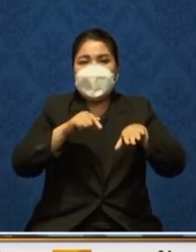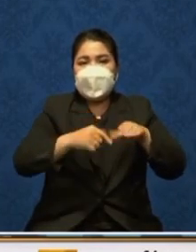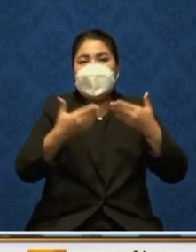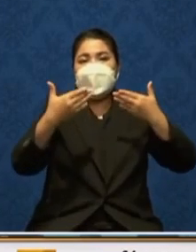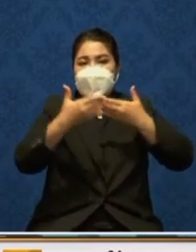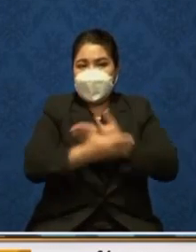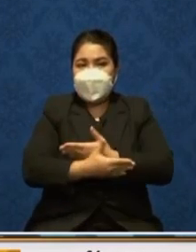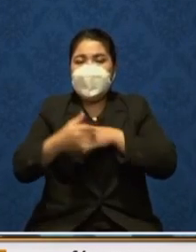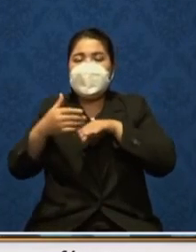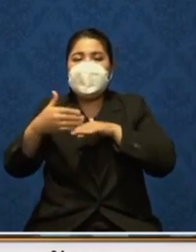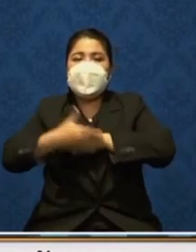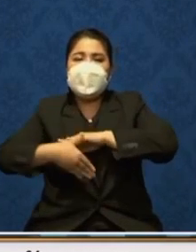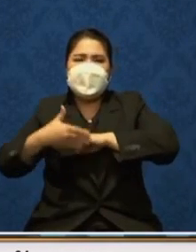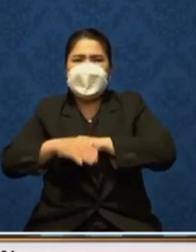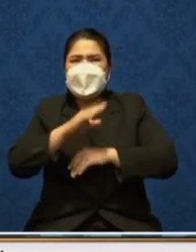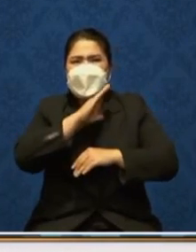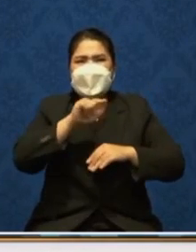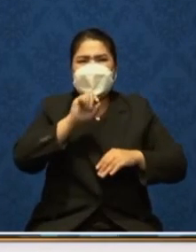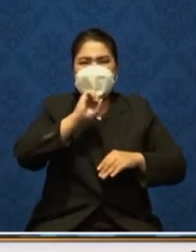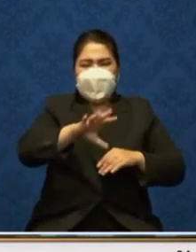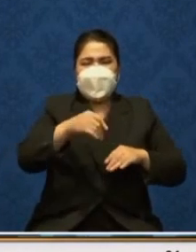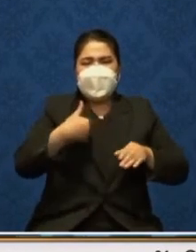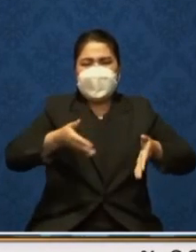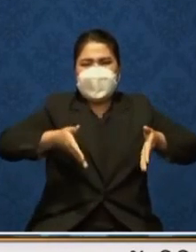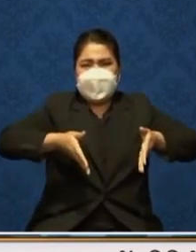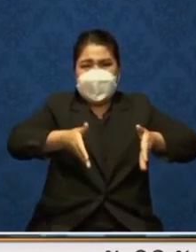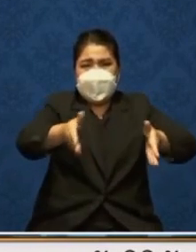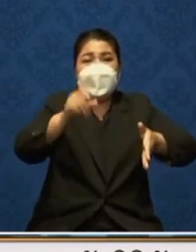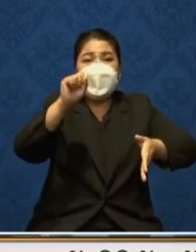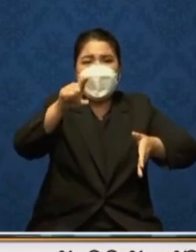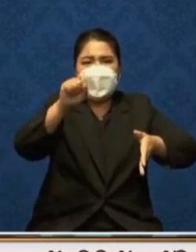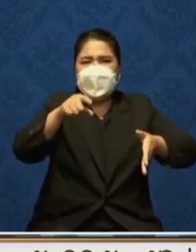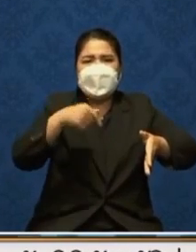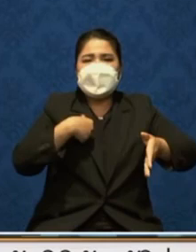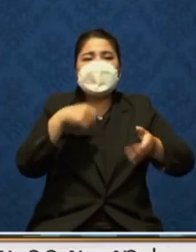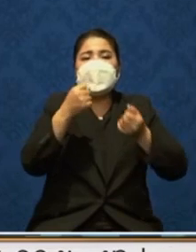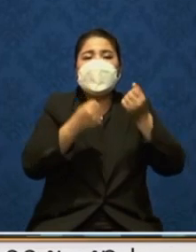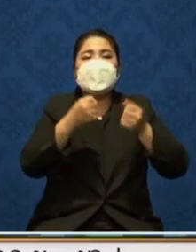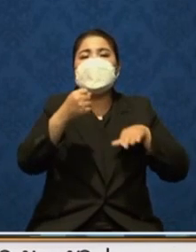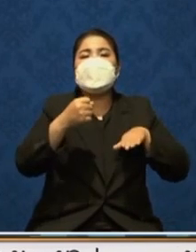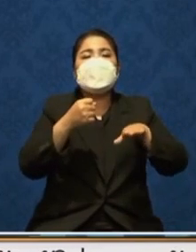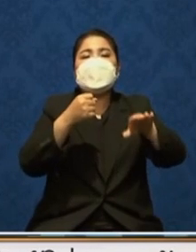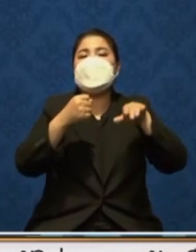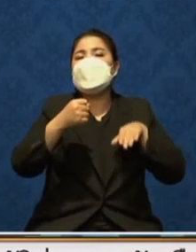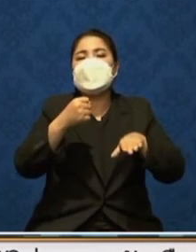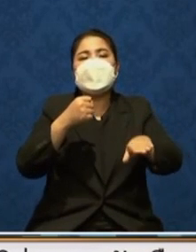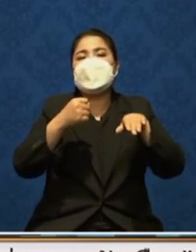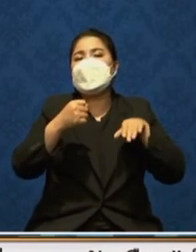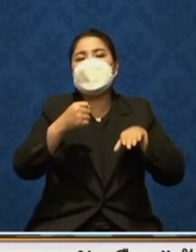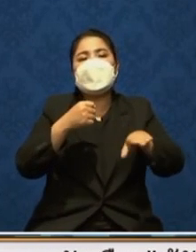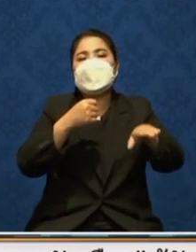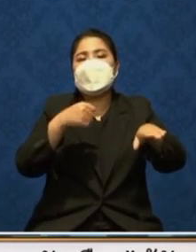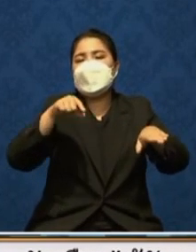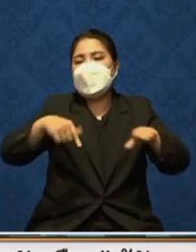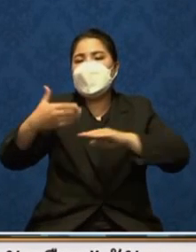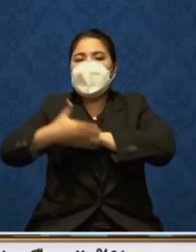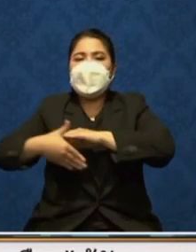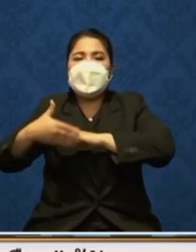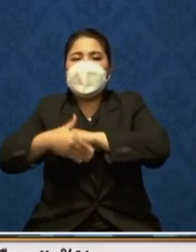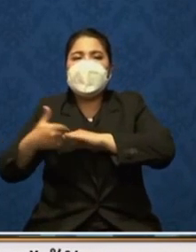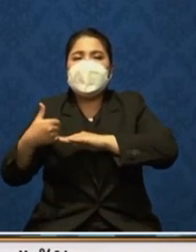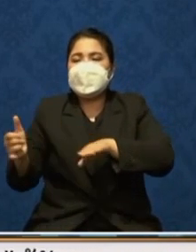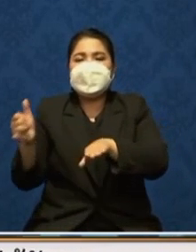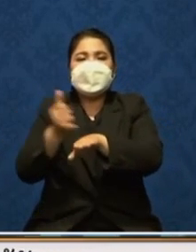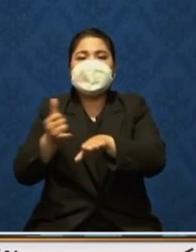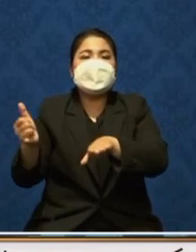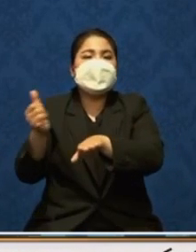Lizetแตถททำ Motorway ไปวงขนานกันคนกไม่เปลี่ยพถส calmingก็จะใช้ Motorway bist และรไทคก็จะไม่มคนใช้ค ทต